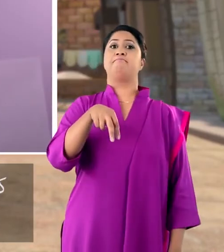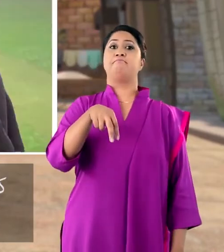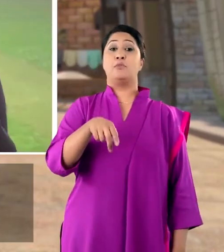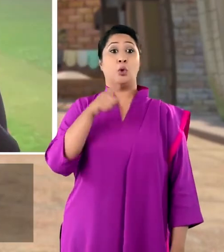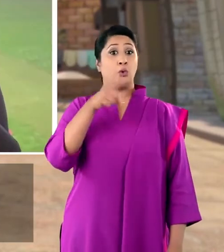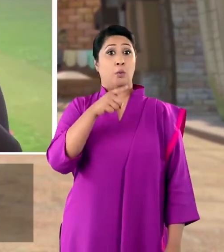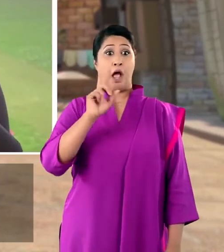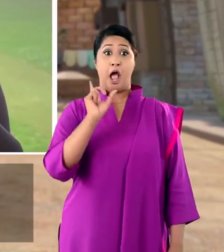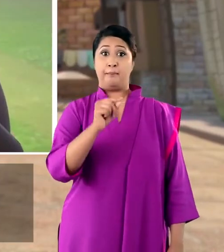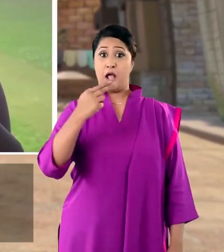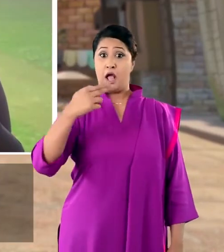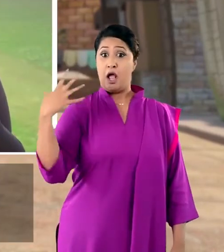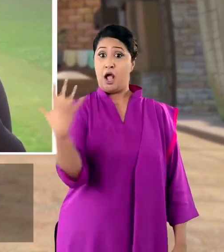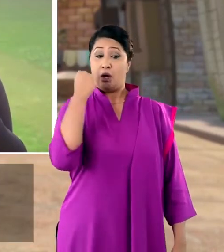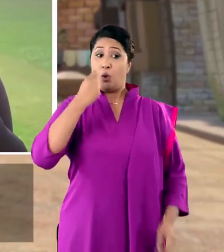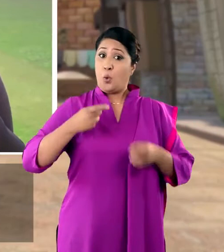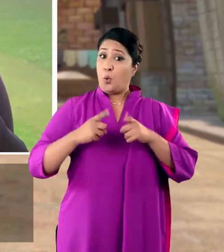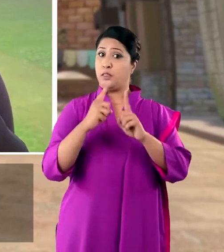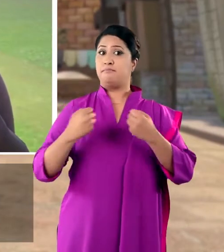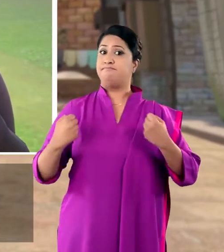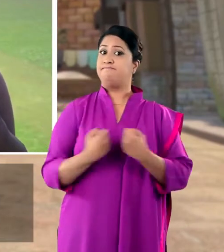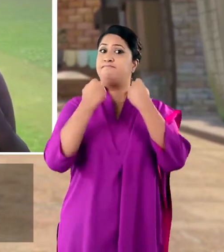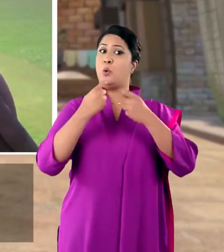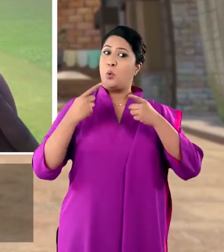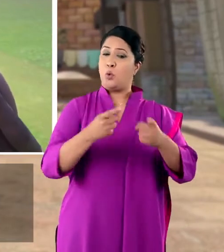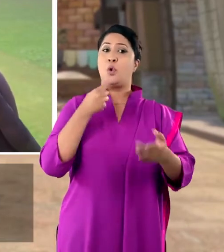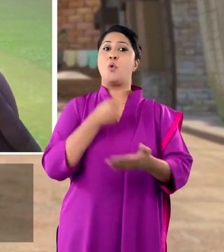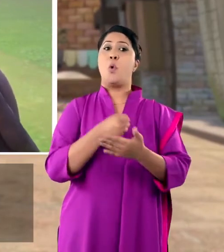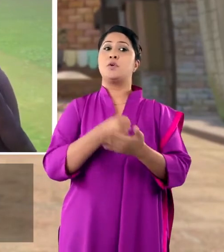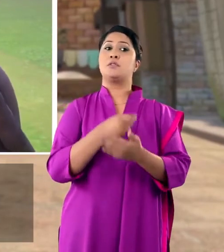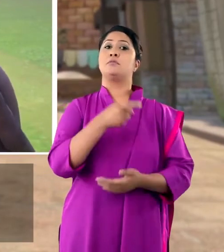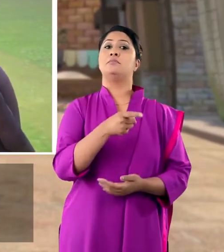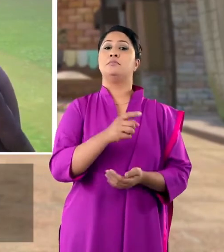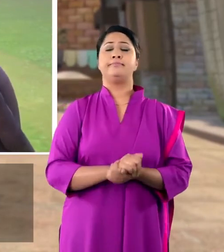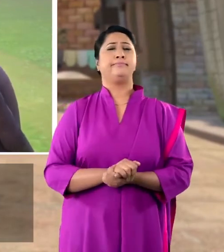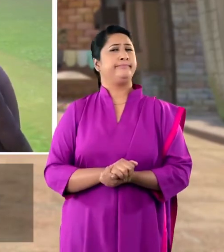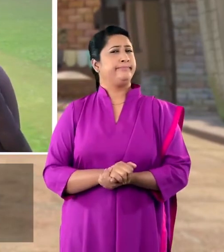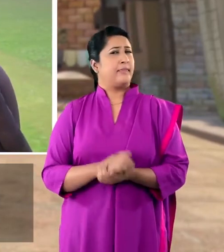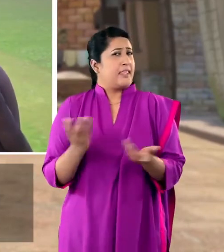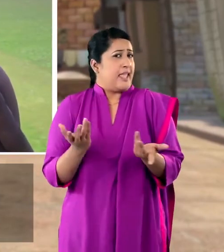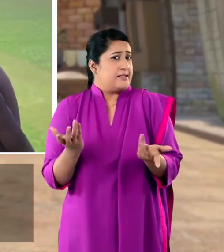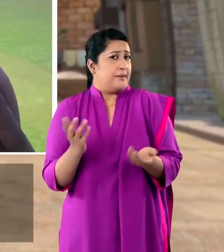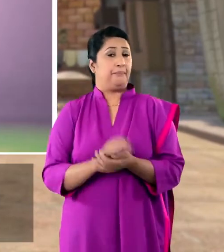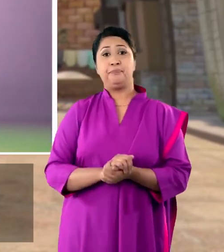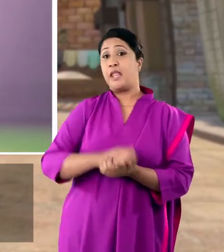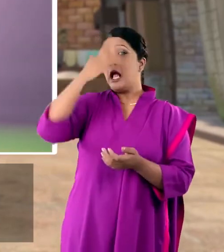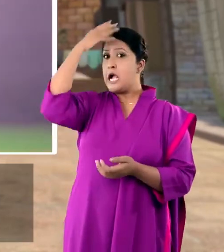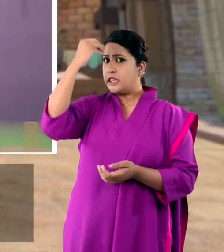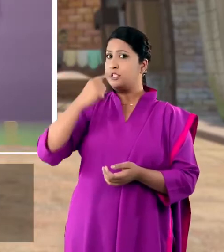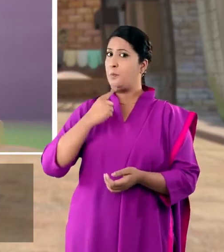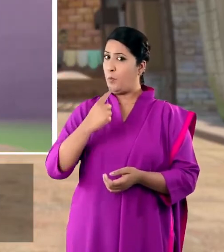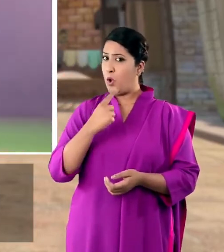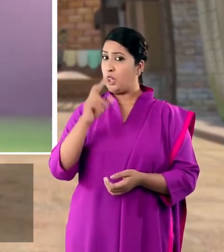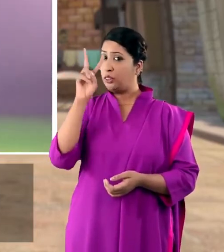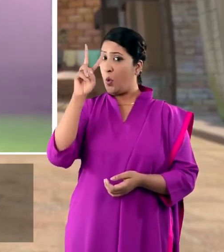चले। ज़ैनब, तुम्हें अपने हकूक के लिए खुद लड़ना होगा। मगर कैसे? इस दुनिया